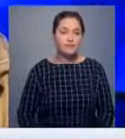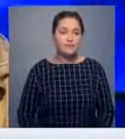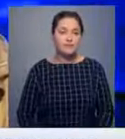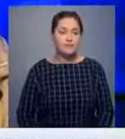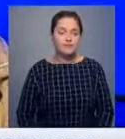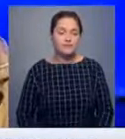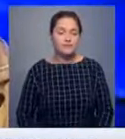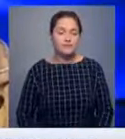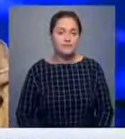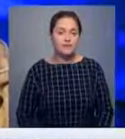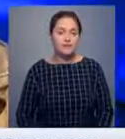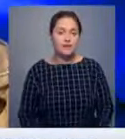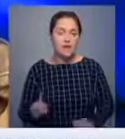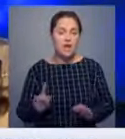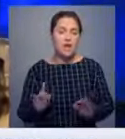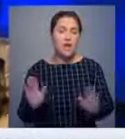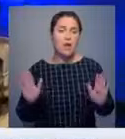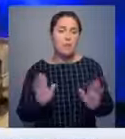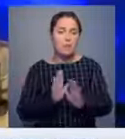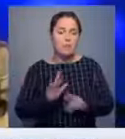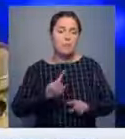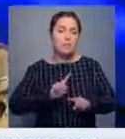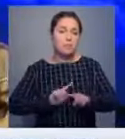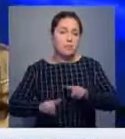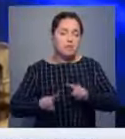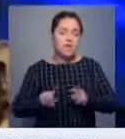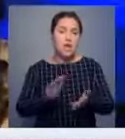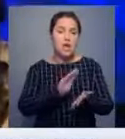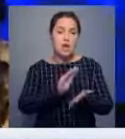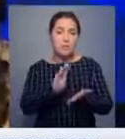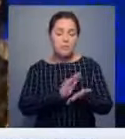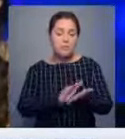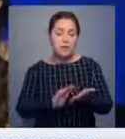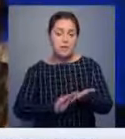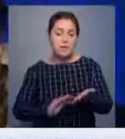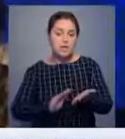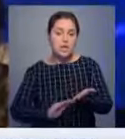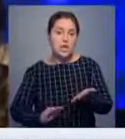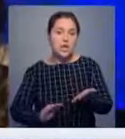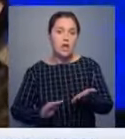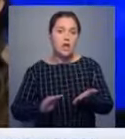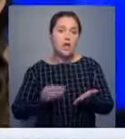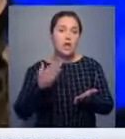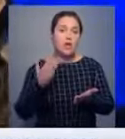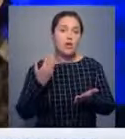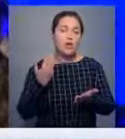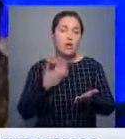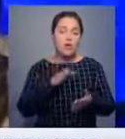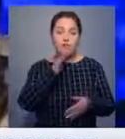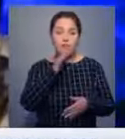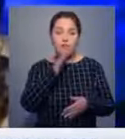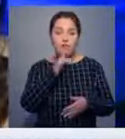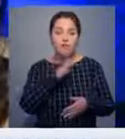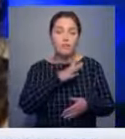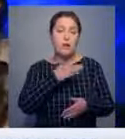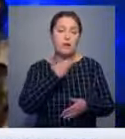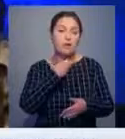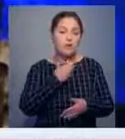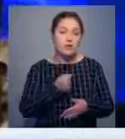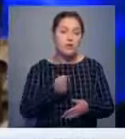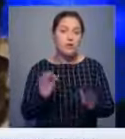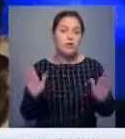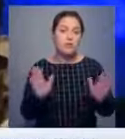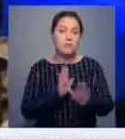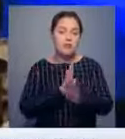мы создавали довольно быстро, потому что как бы сроки были уже на исходе, но песня получилась